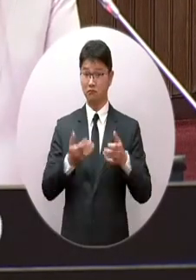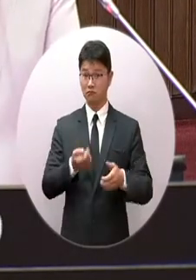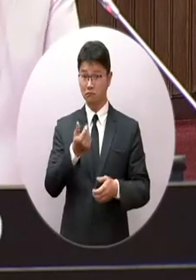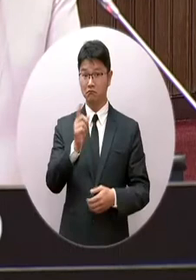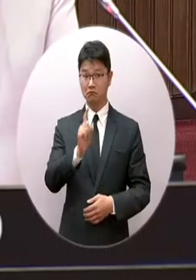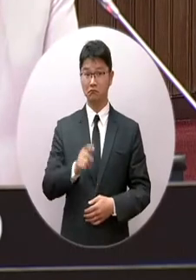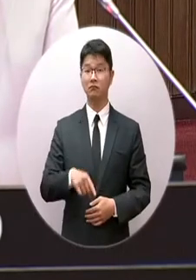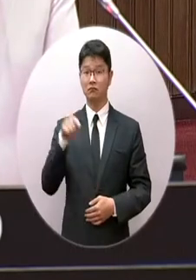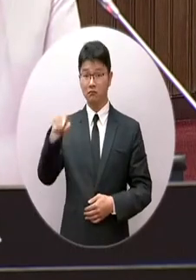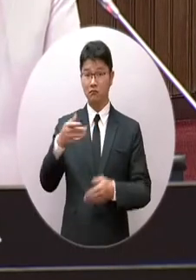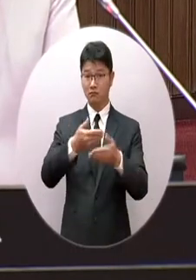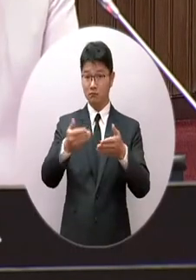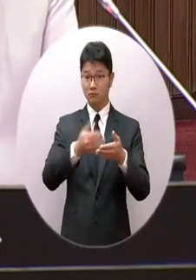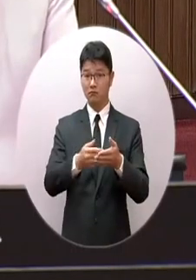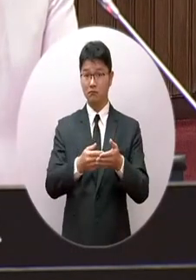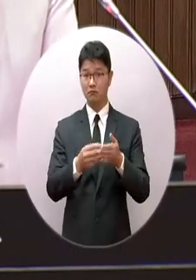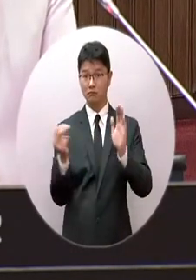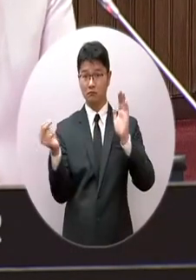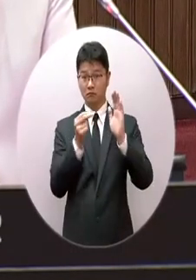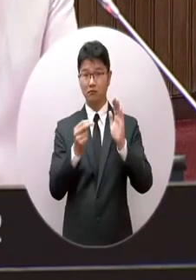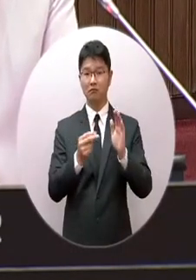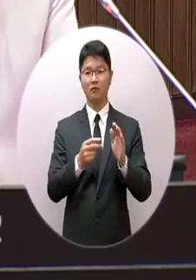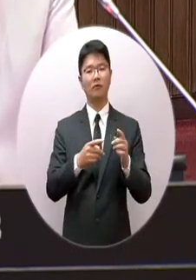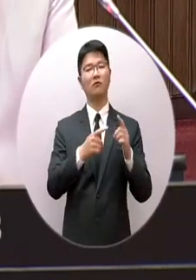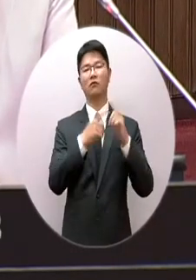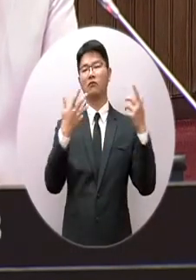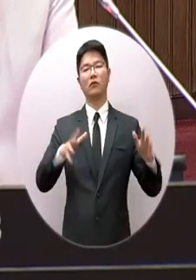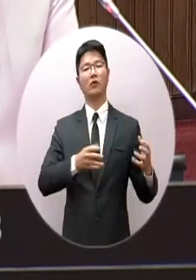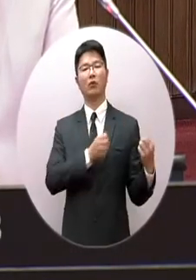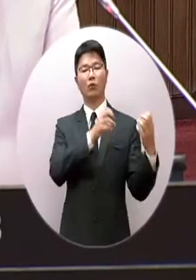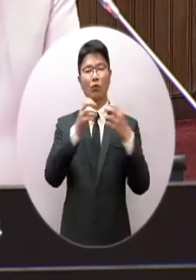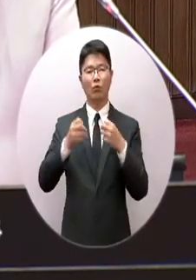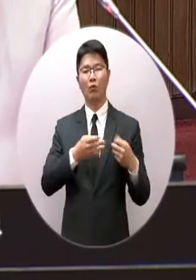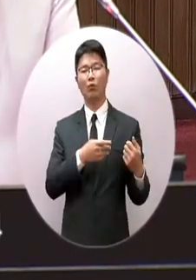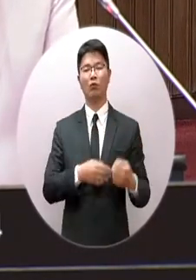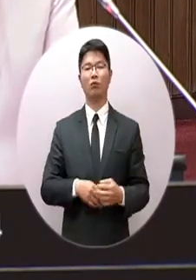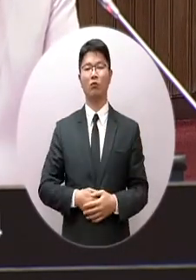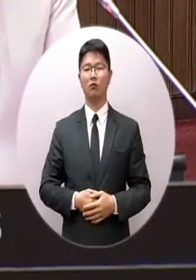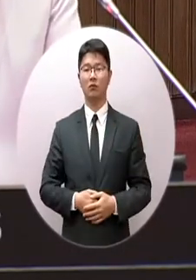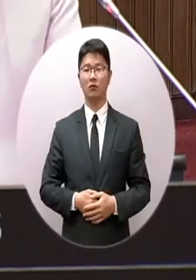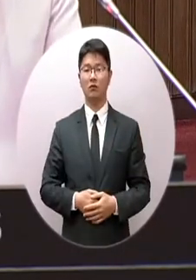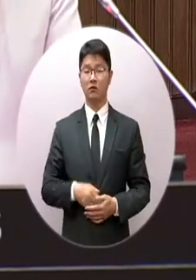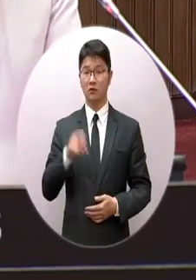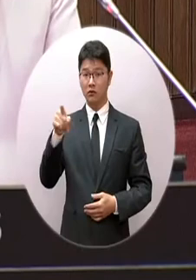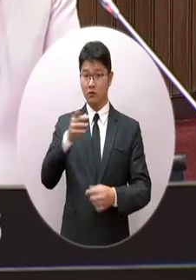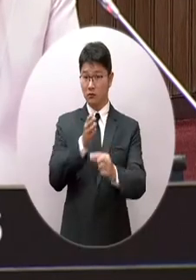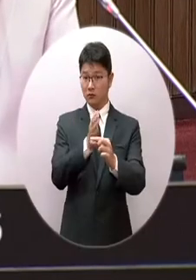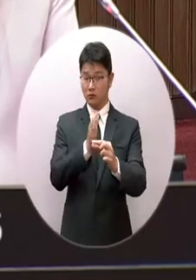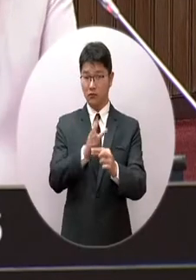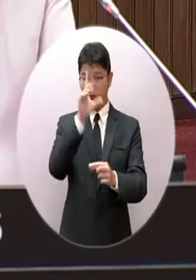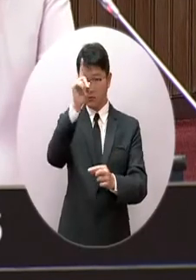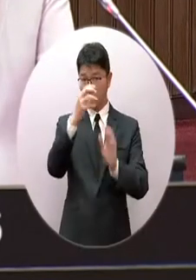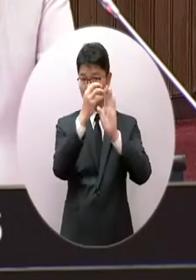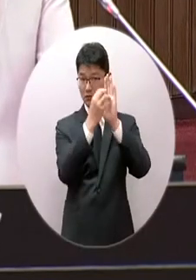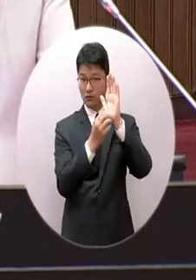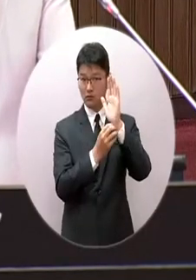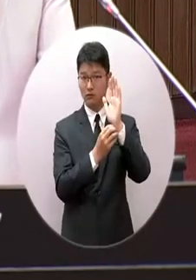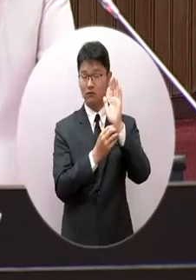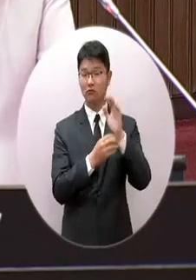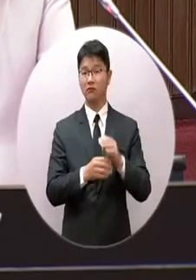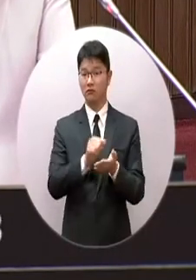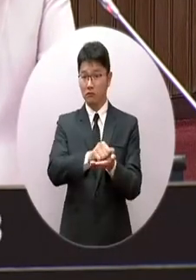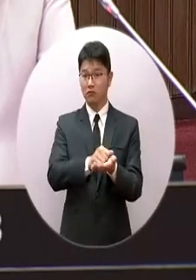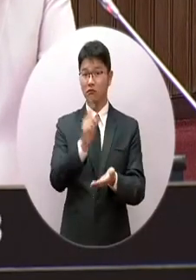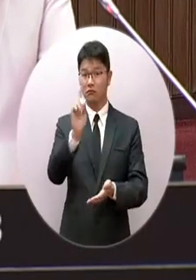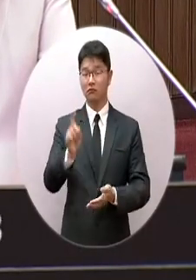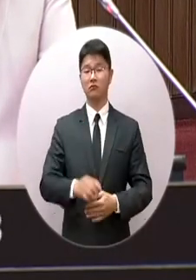点是这个图片一出来引起热烈的讨论， 它的中央有一行字，